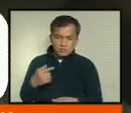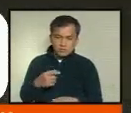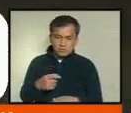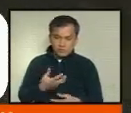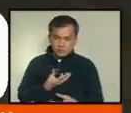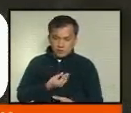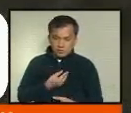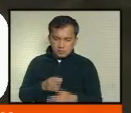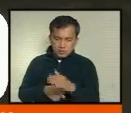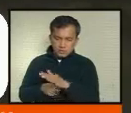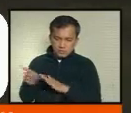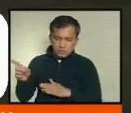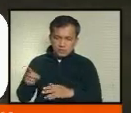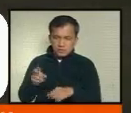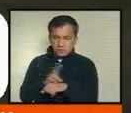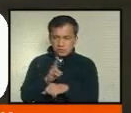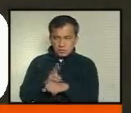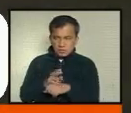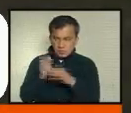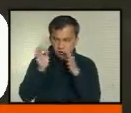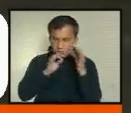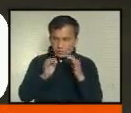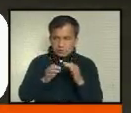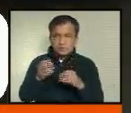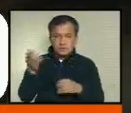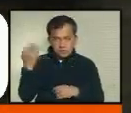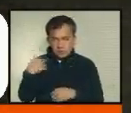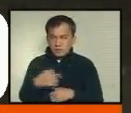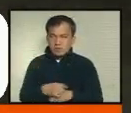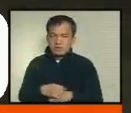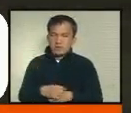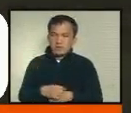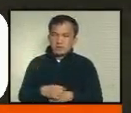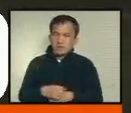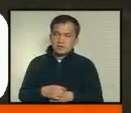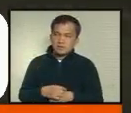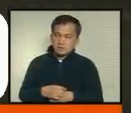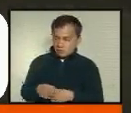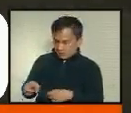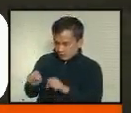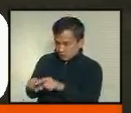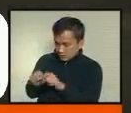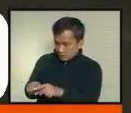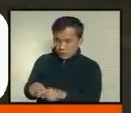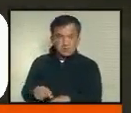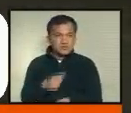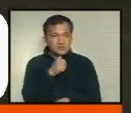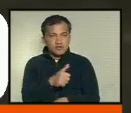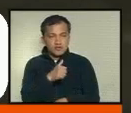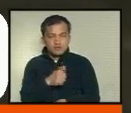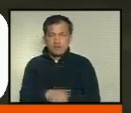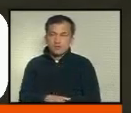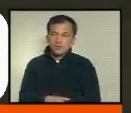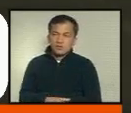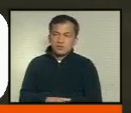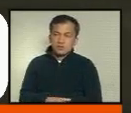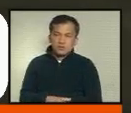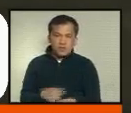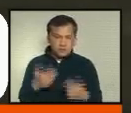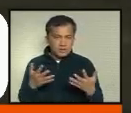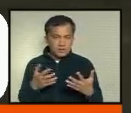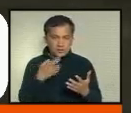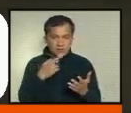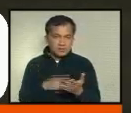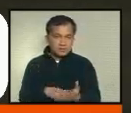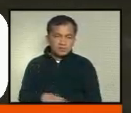napatakbo. Gumagamit ka ba ng drugs? Dati po. Nagbebenta? Hindi po. Wala po ako